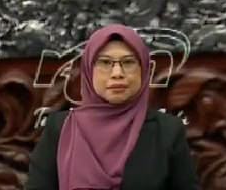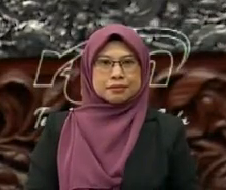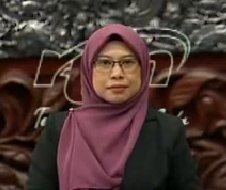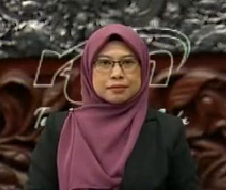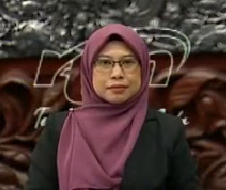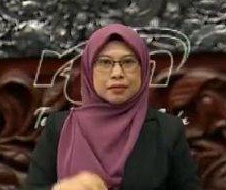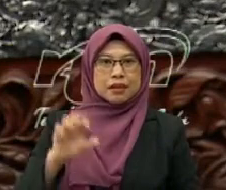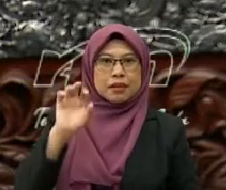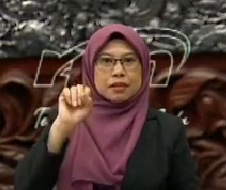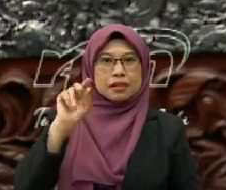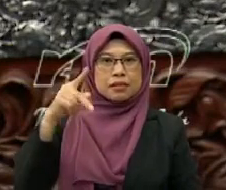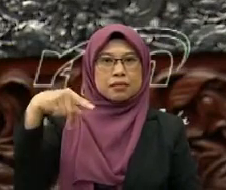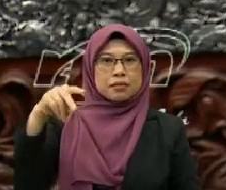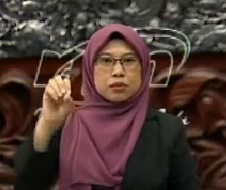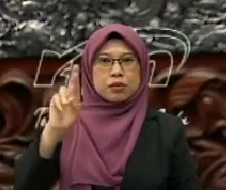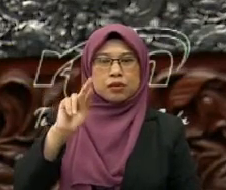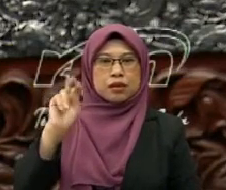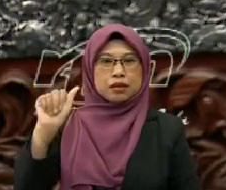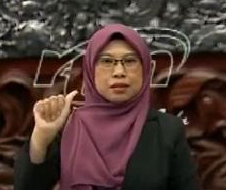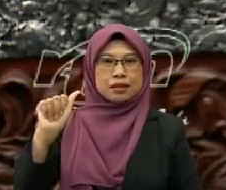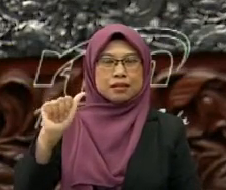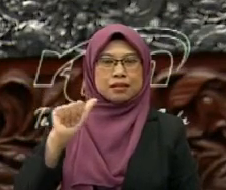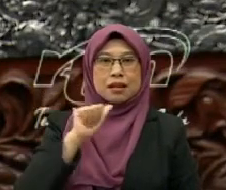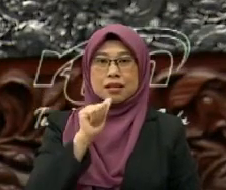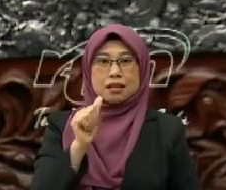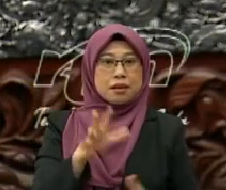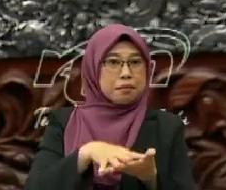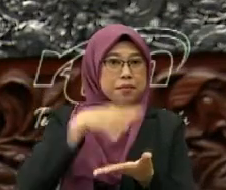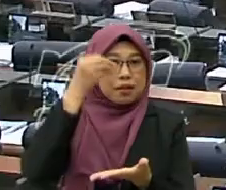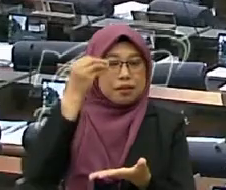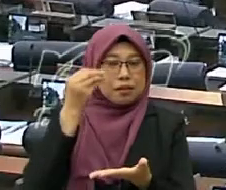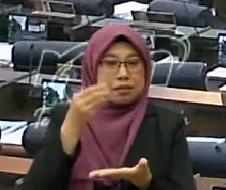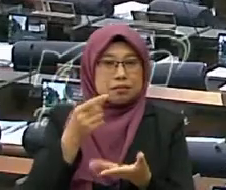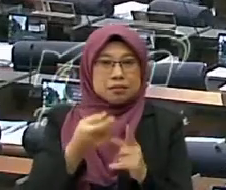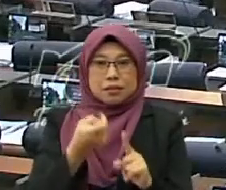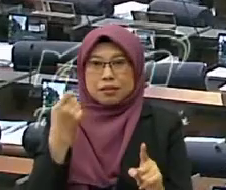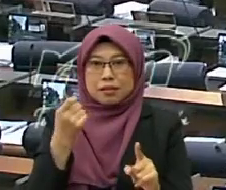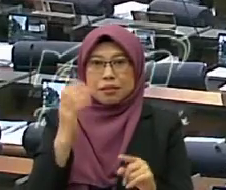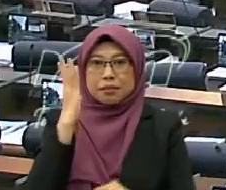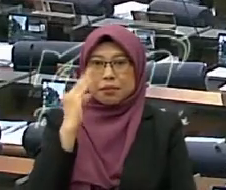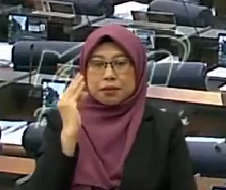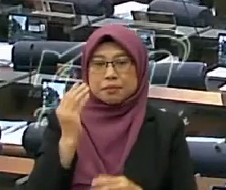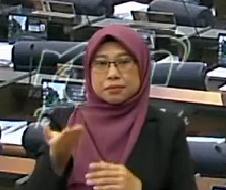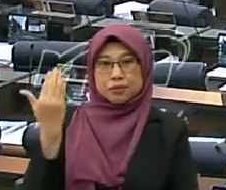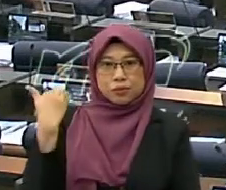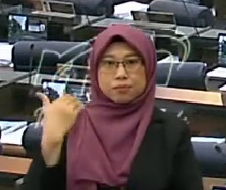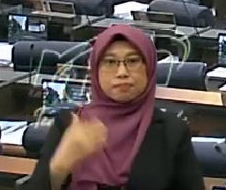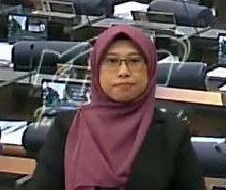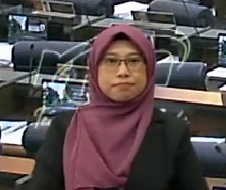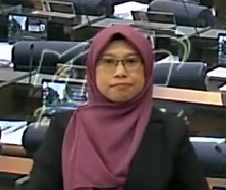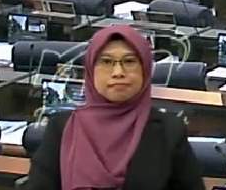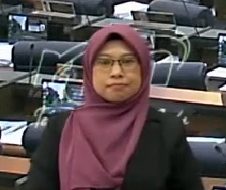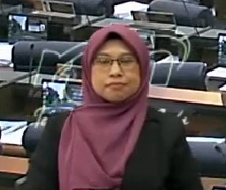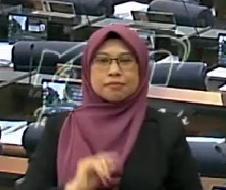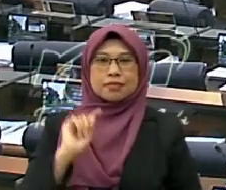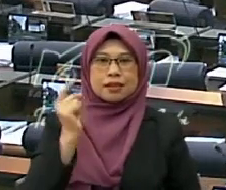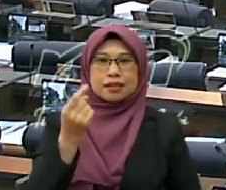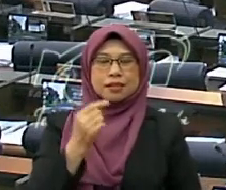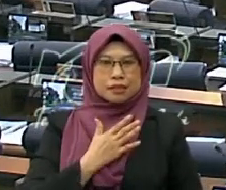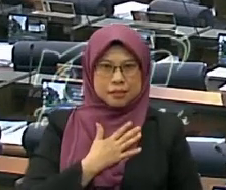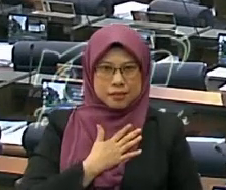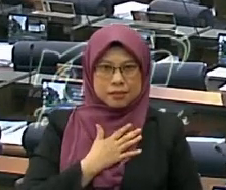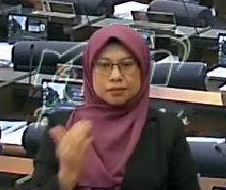sempurna bangkitkan soal tidak belajar daripada experience yang lepas cuma saya